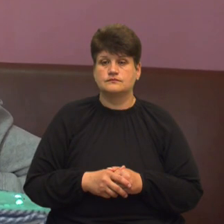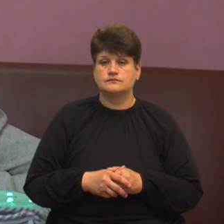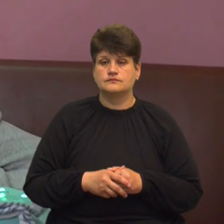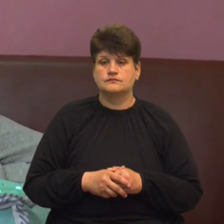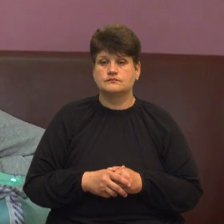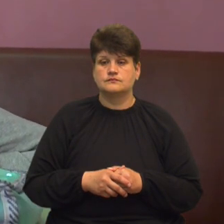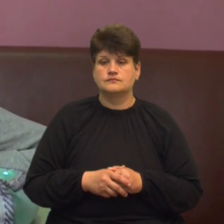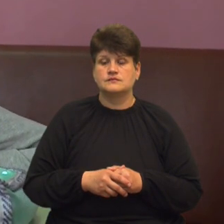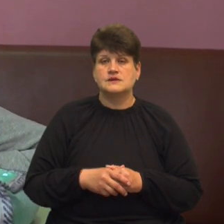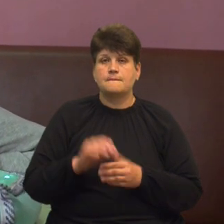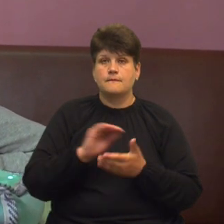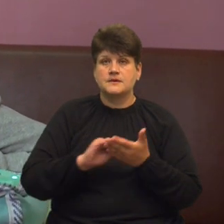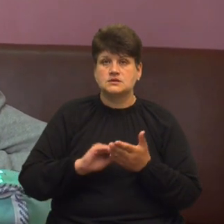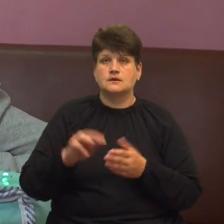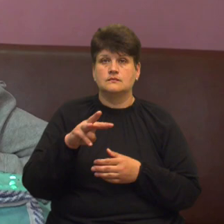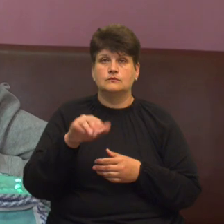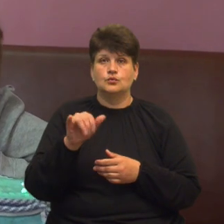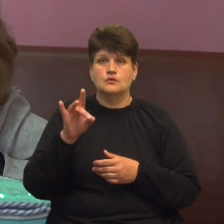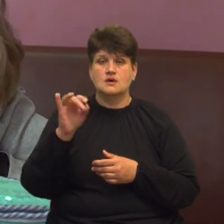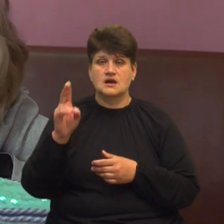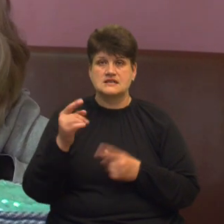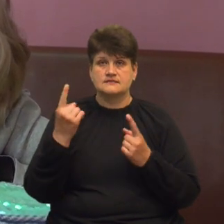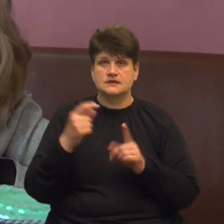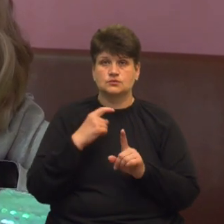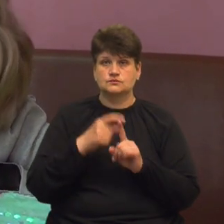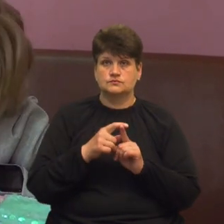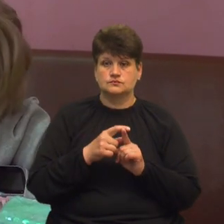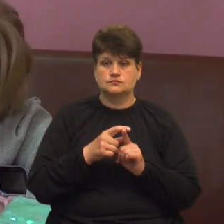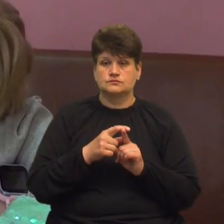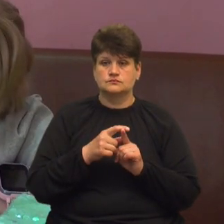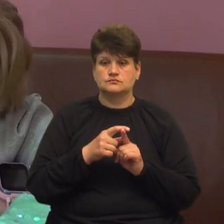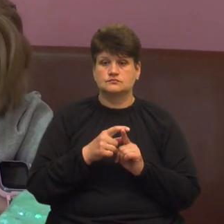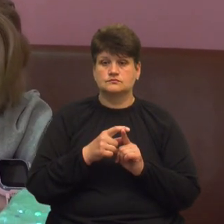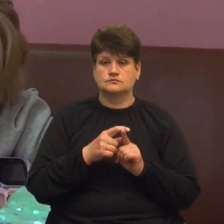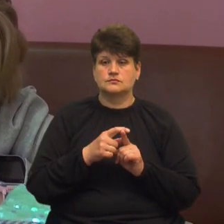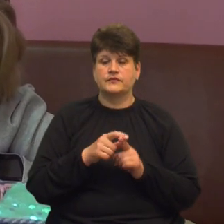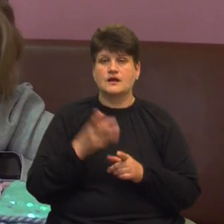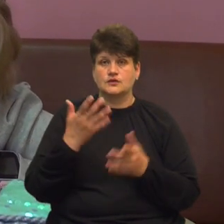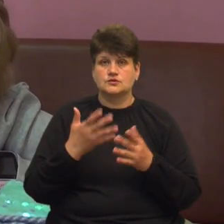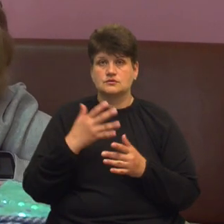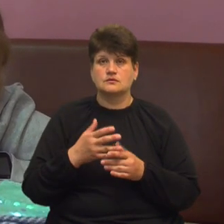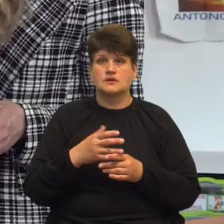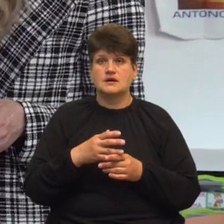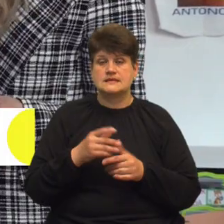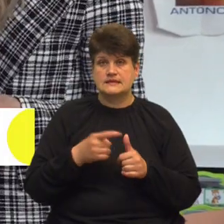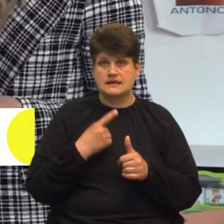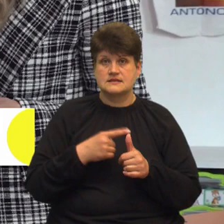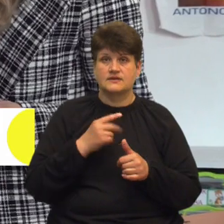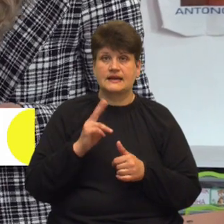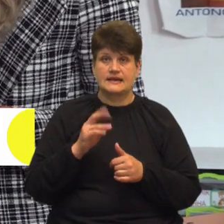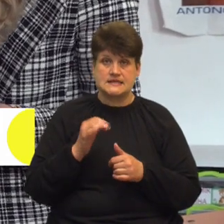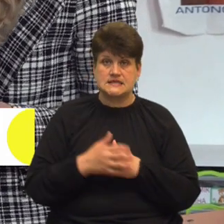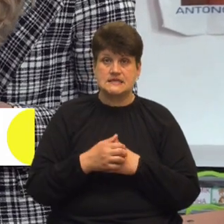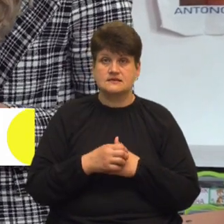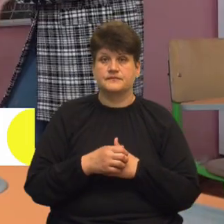Пише Мурка. Мурка з великої літери. Так, то як кличка, то Киці, то вона пишеться з великої літери, правда? У